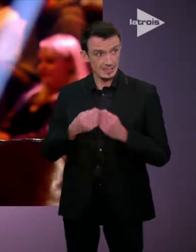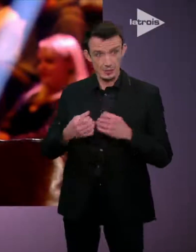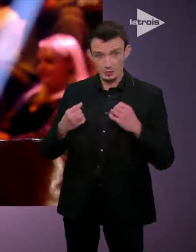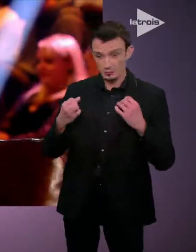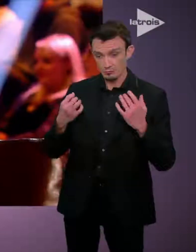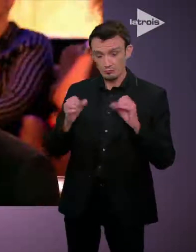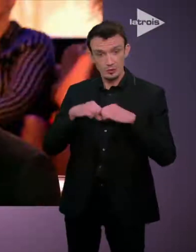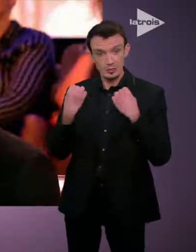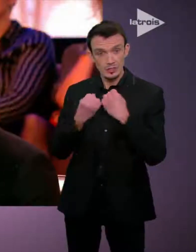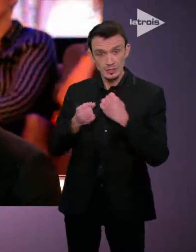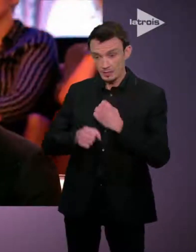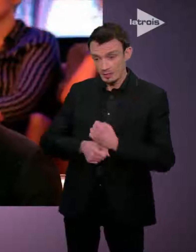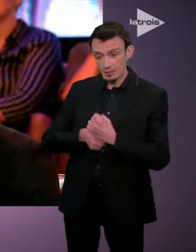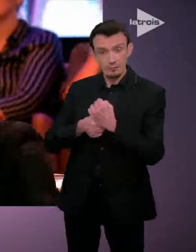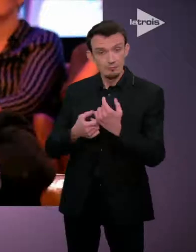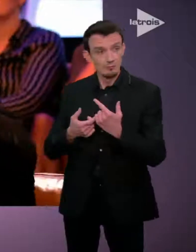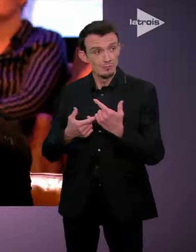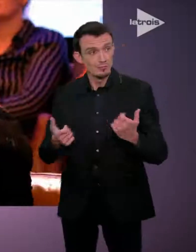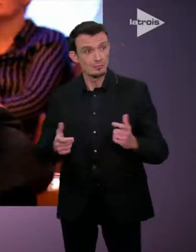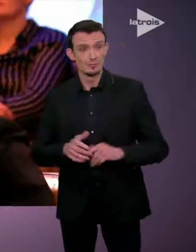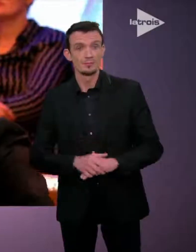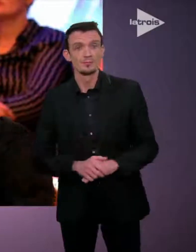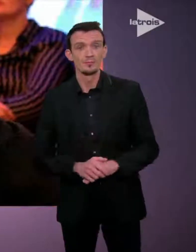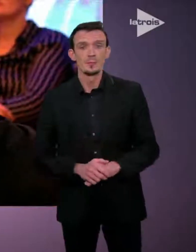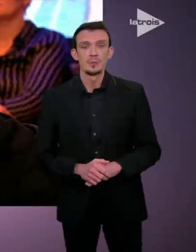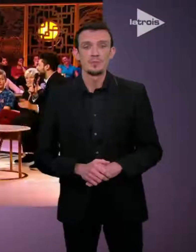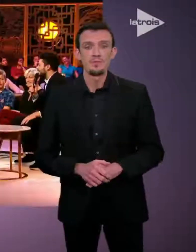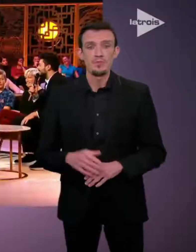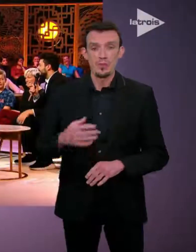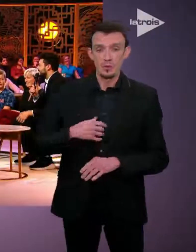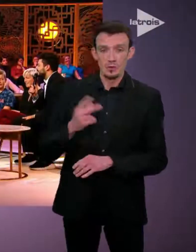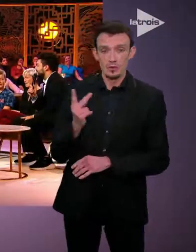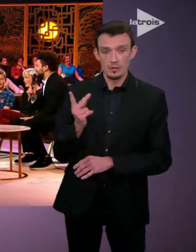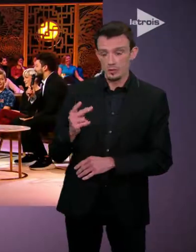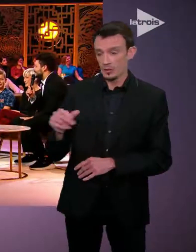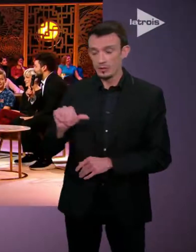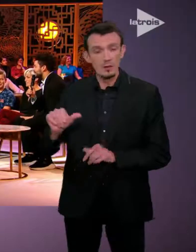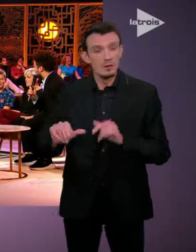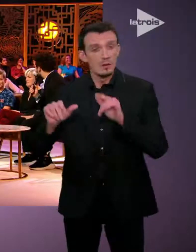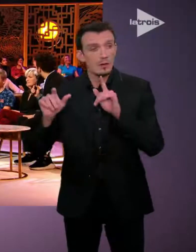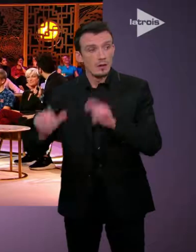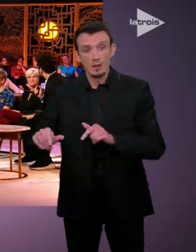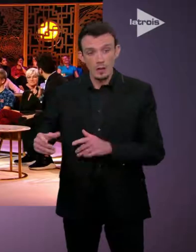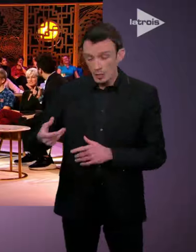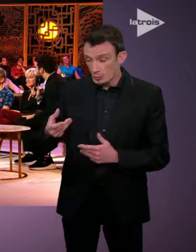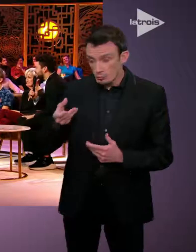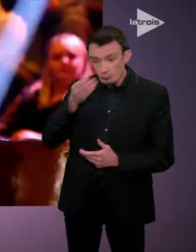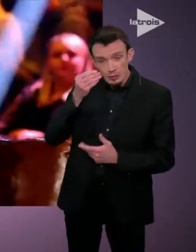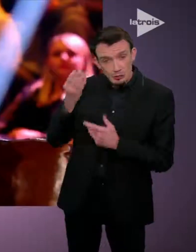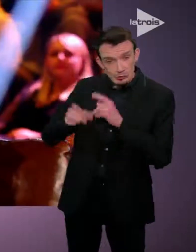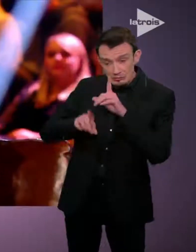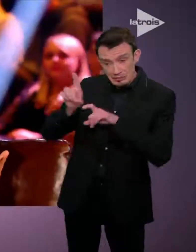nous. Écoute, j'ai pas marché 100 km, j'ai marché de là-bas à de là. Donc, c'est déjà pas mal. C'est déjà pas mal. Et c'est une bonne raison parce que je vais vous